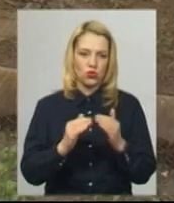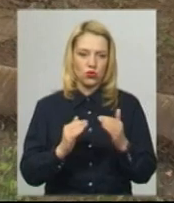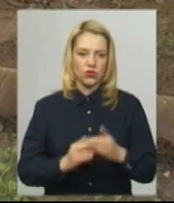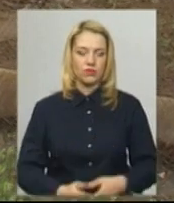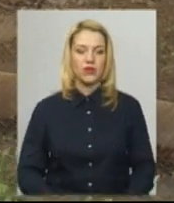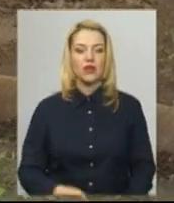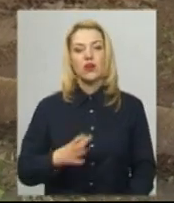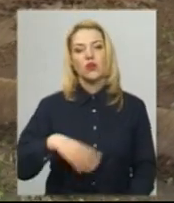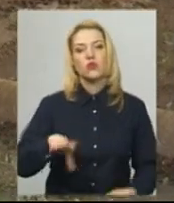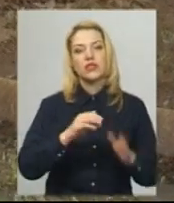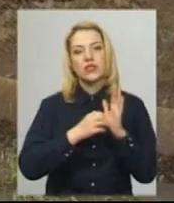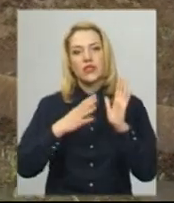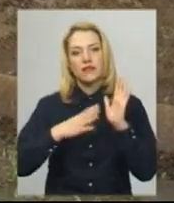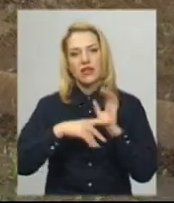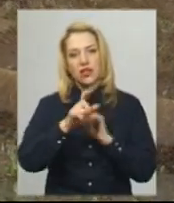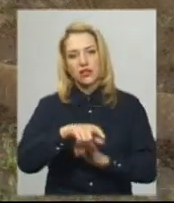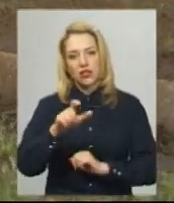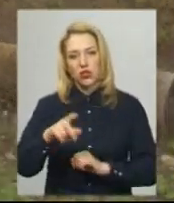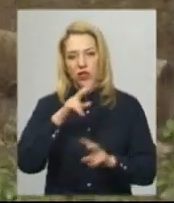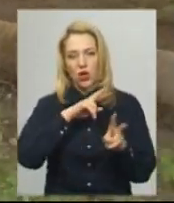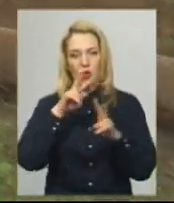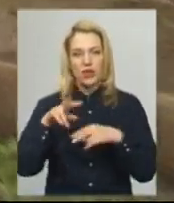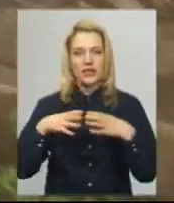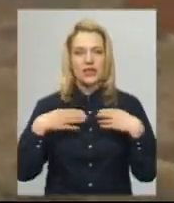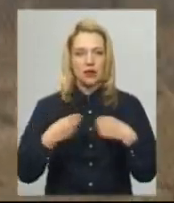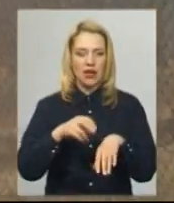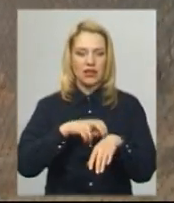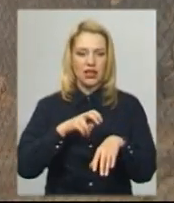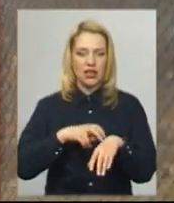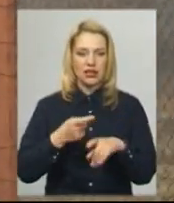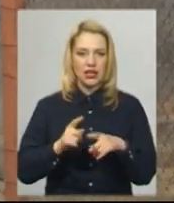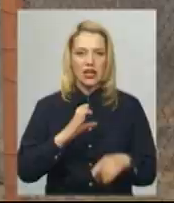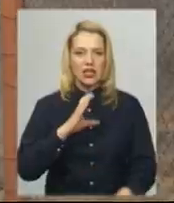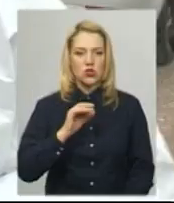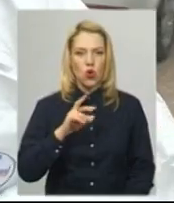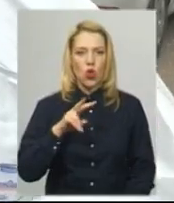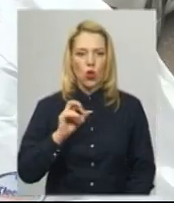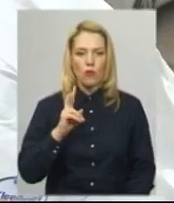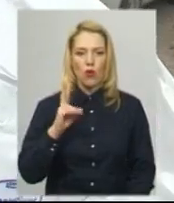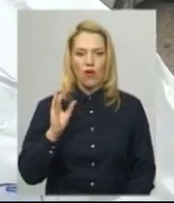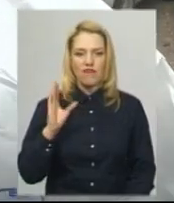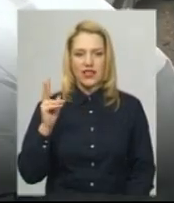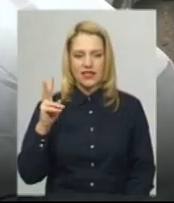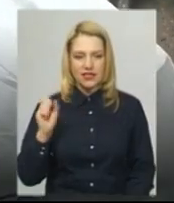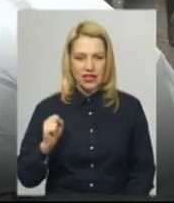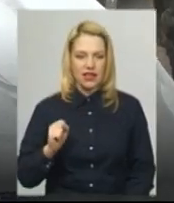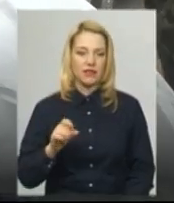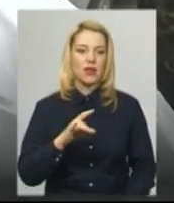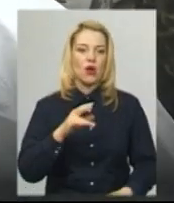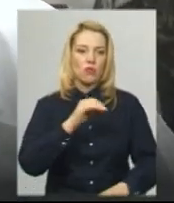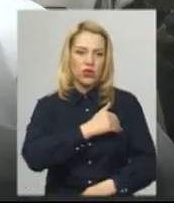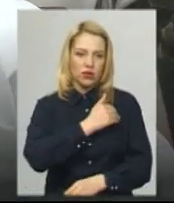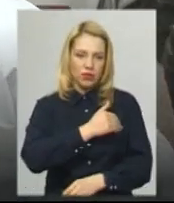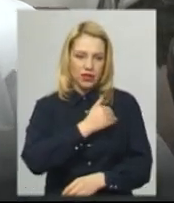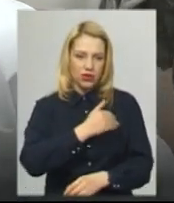Усіх 19-ти ромів оглянула сімейна лікарка Солопковецької амбулаторії Стефанія Козирь. По температурному скринінгу